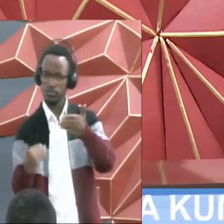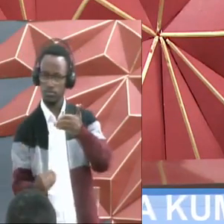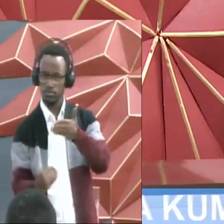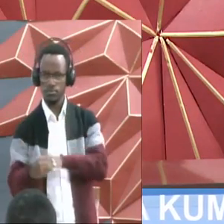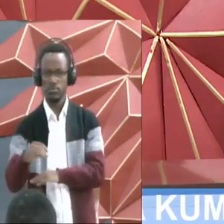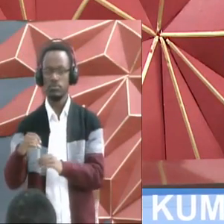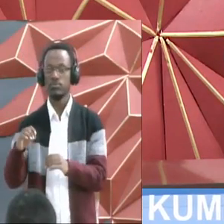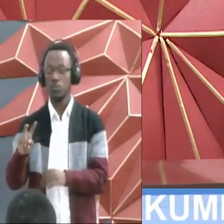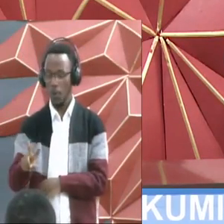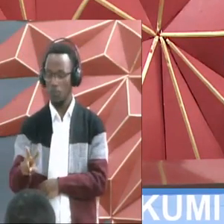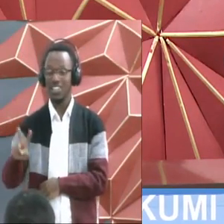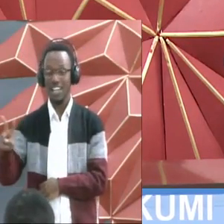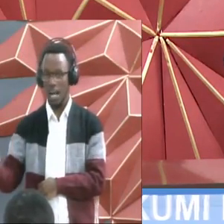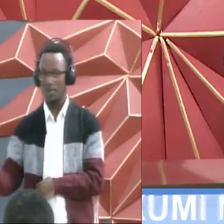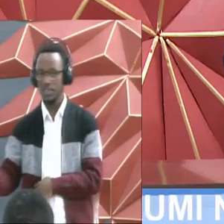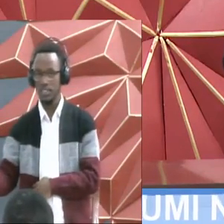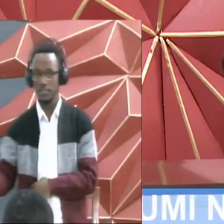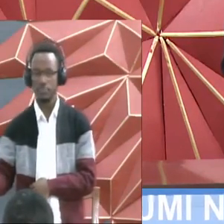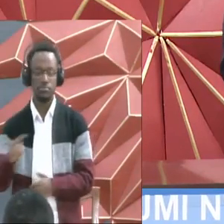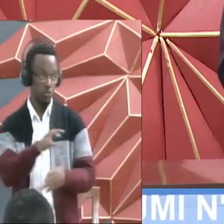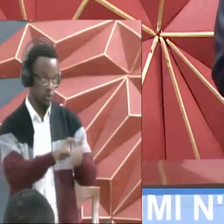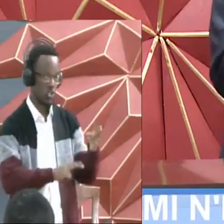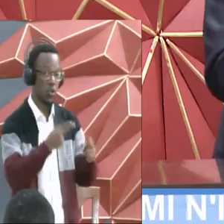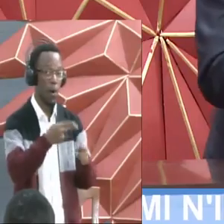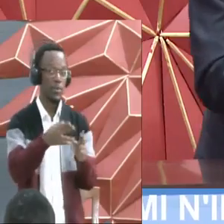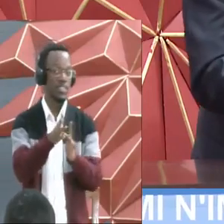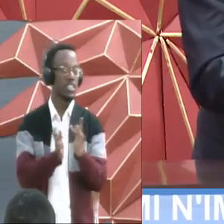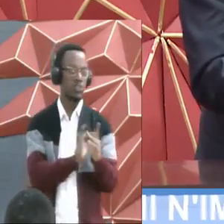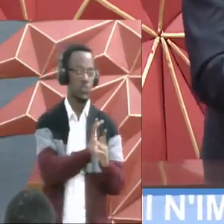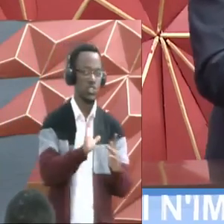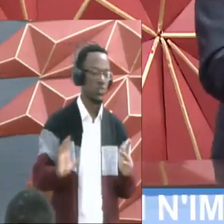wa 22 dusome mu izina rya Yesu Kristo.